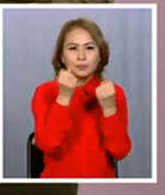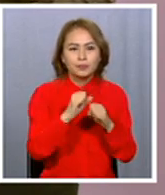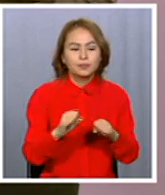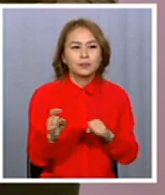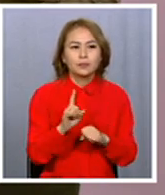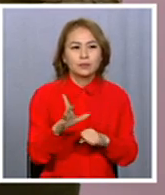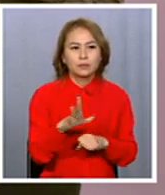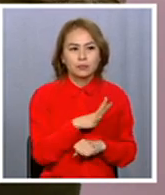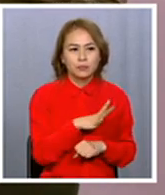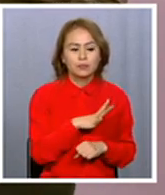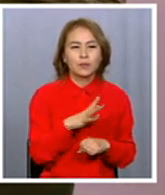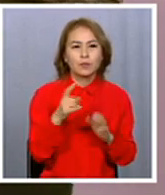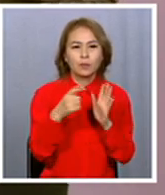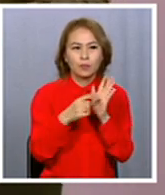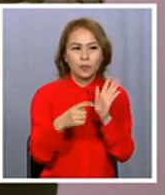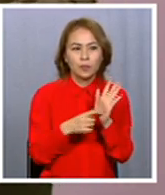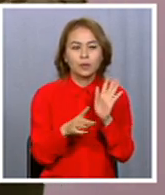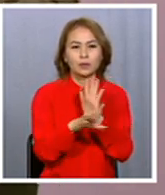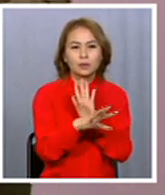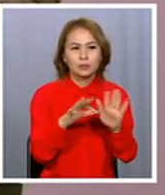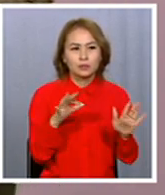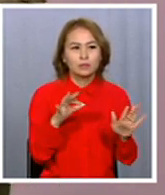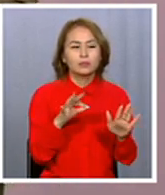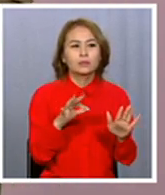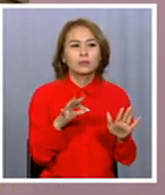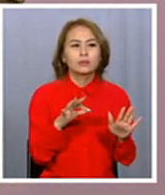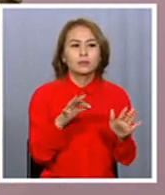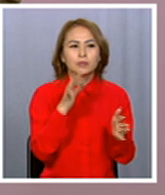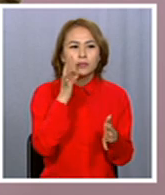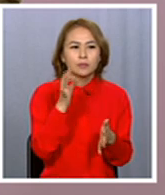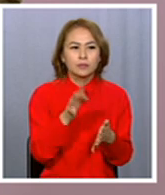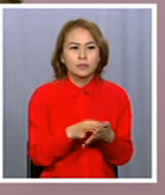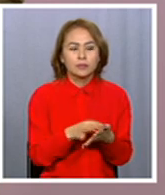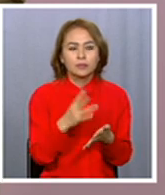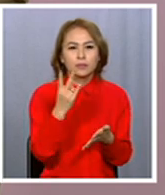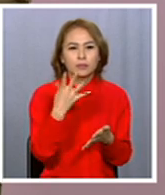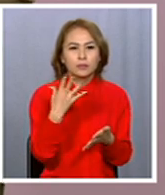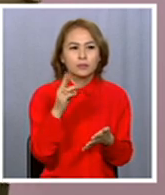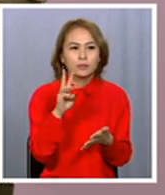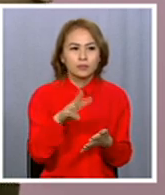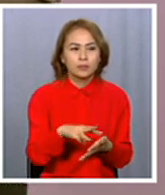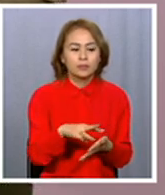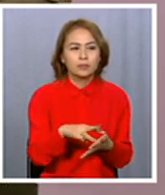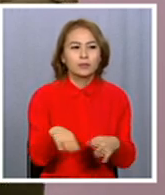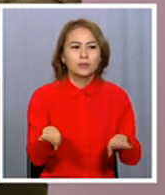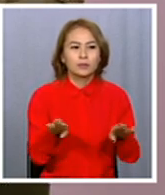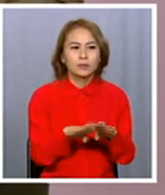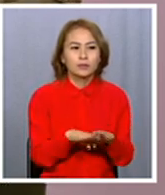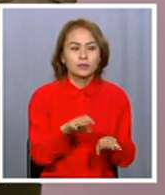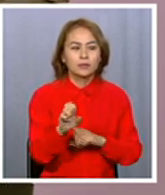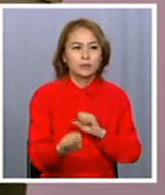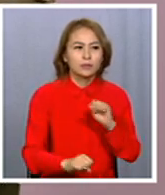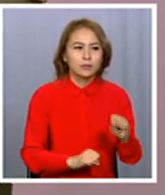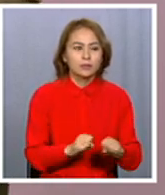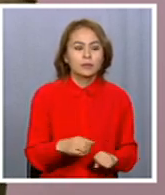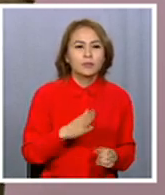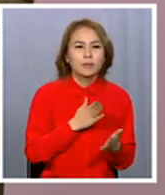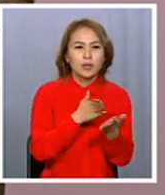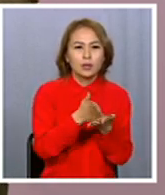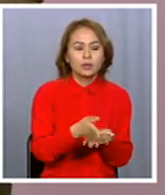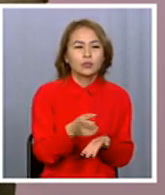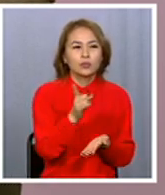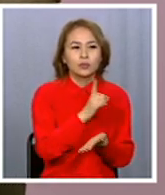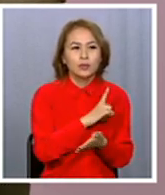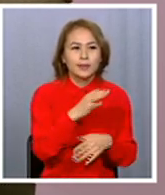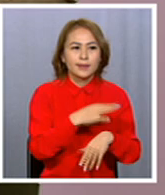үшін бөлу амалын таңдаймыз. Бөліндінің мәні 25-ке тең, яғни велосипедші бару үшін